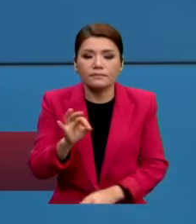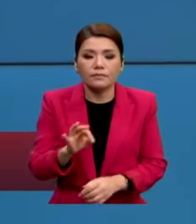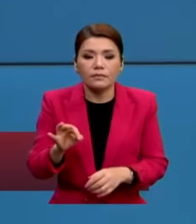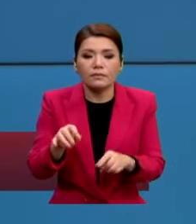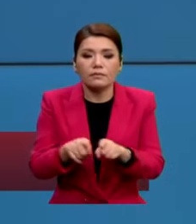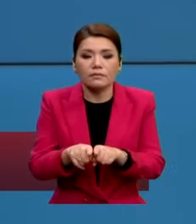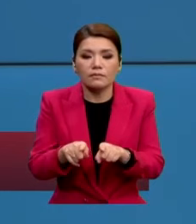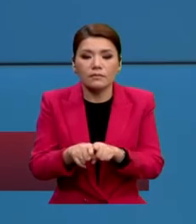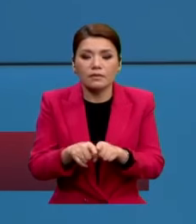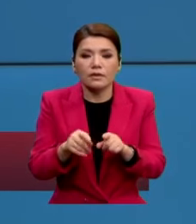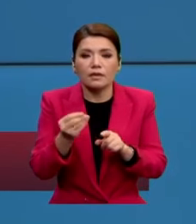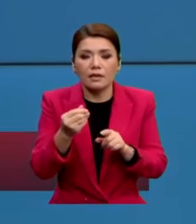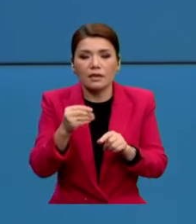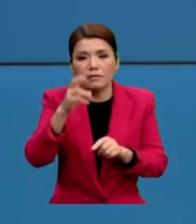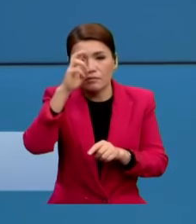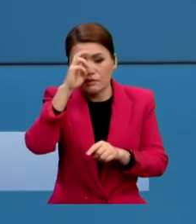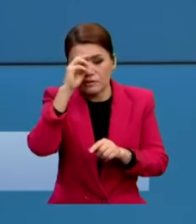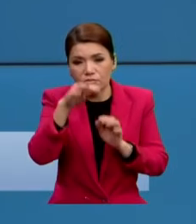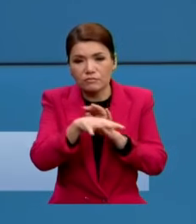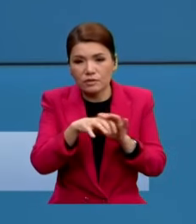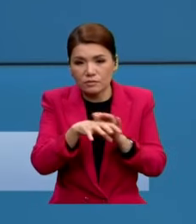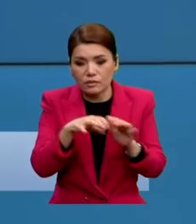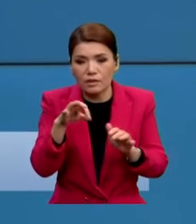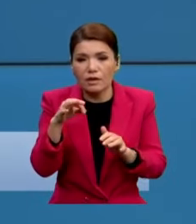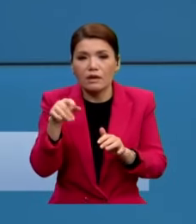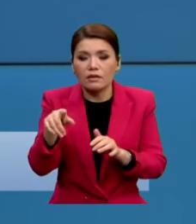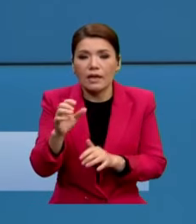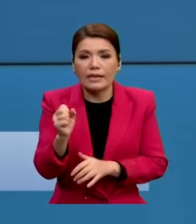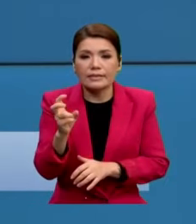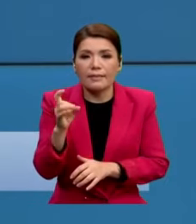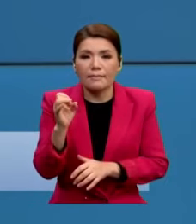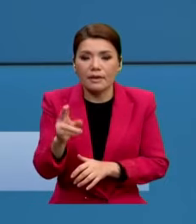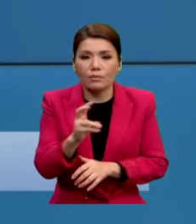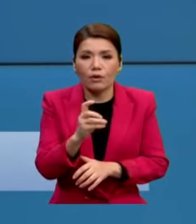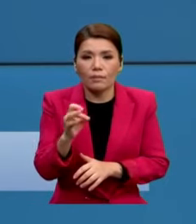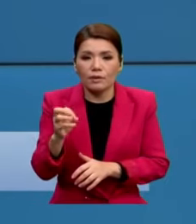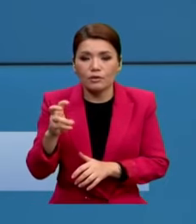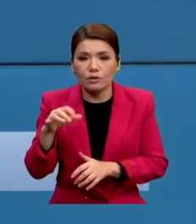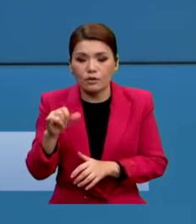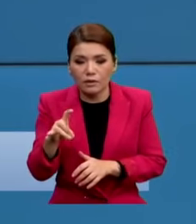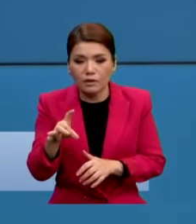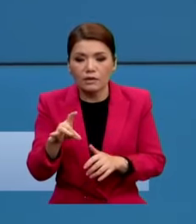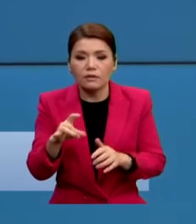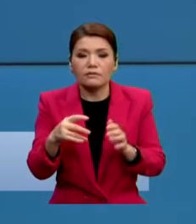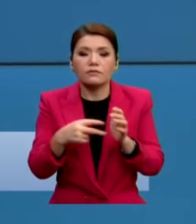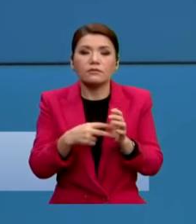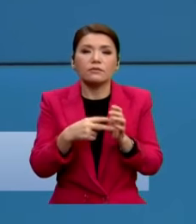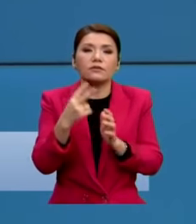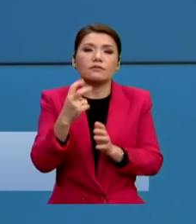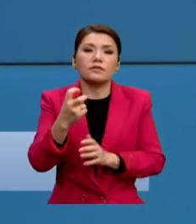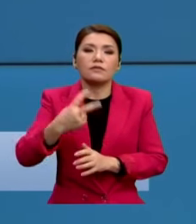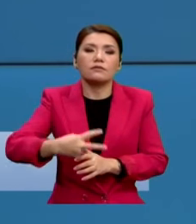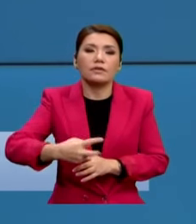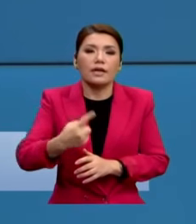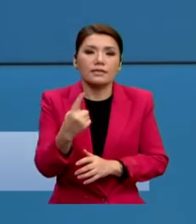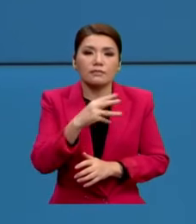Эпизоду хищения бюджетных средств в отношении Рыстамбека Мухамедиулы в сумме 221 миллион